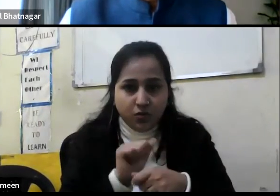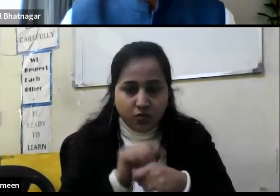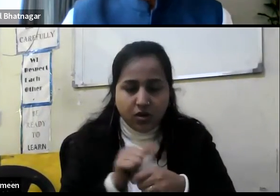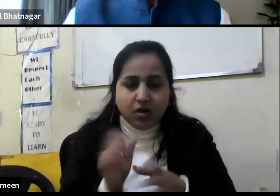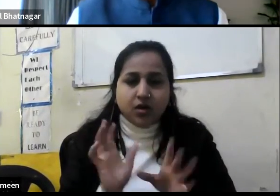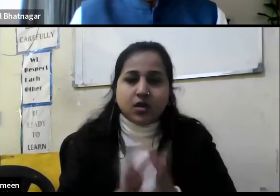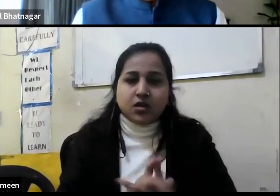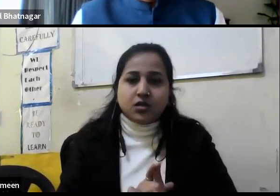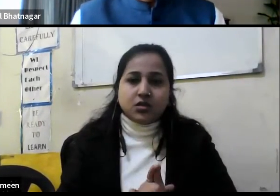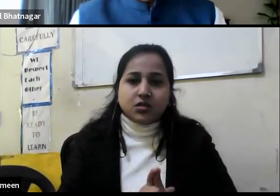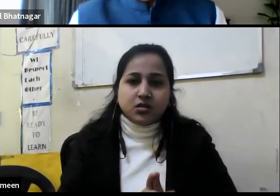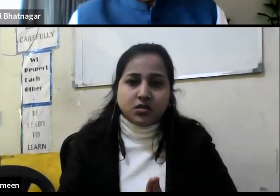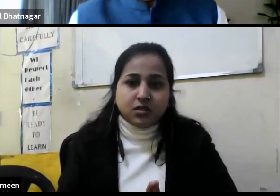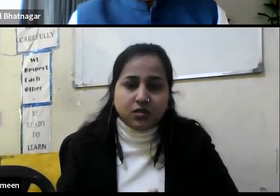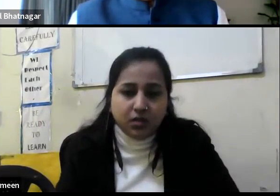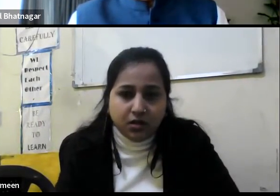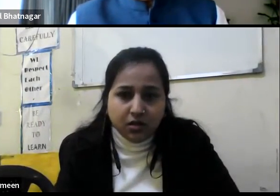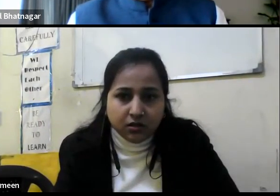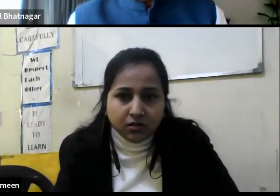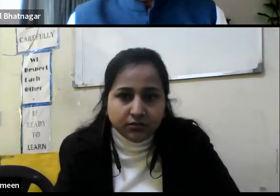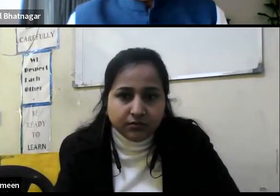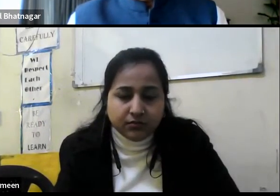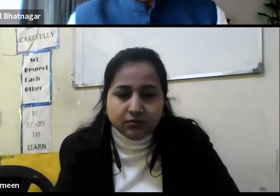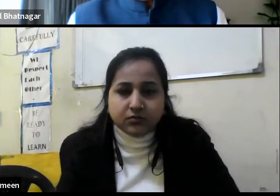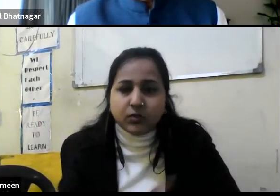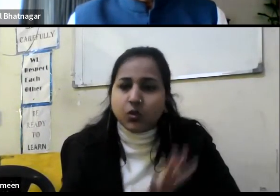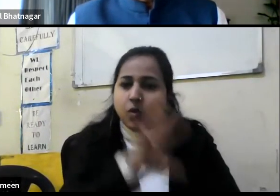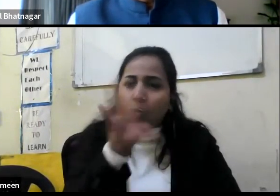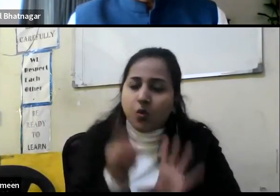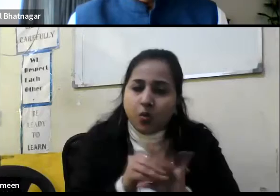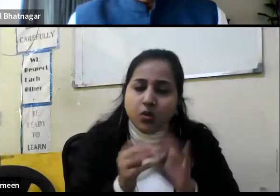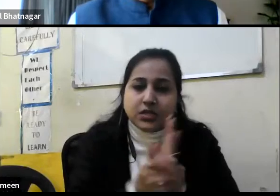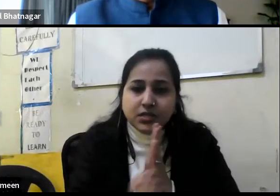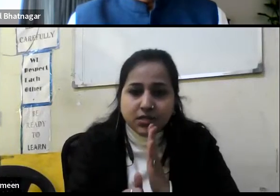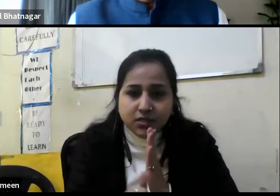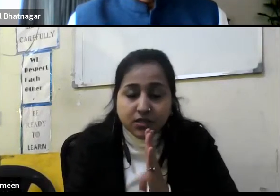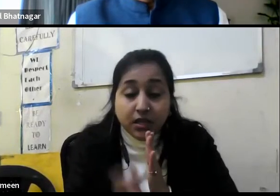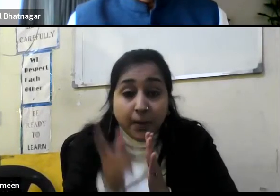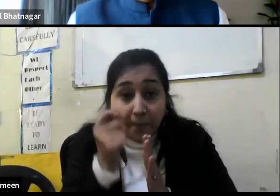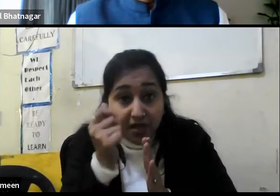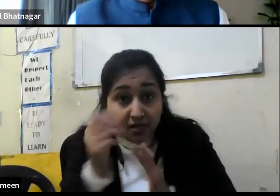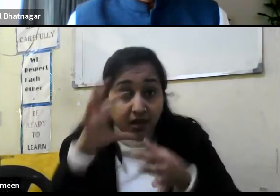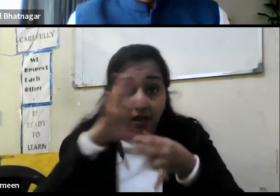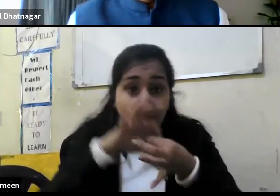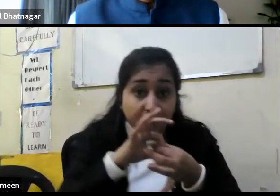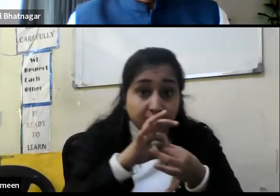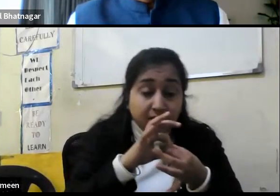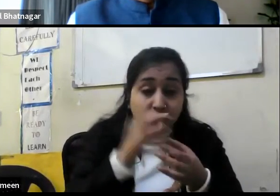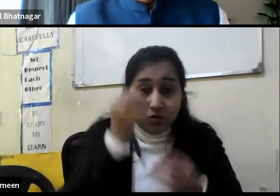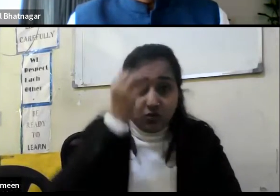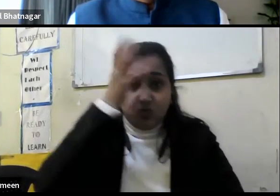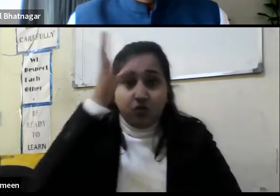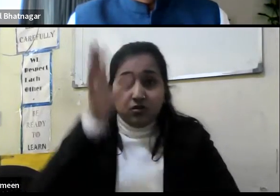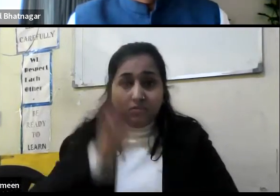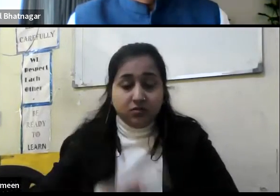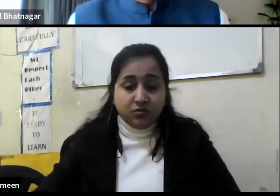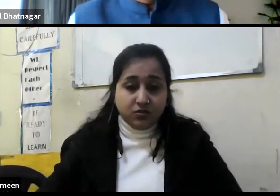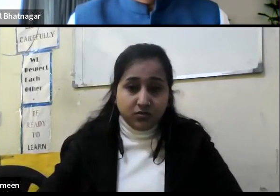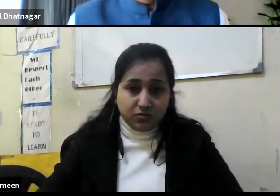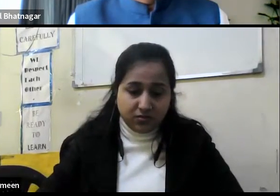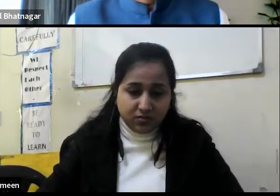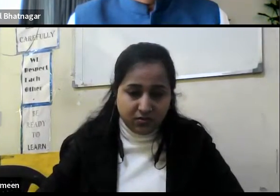जो कि हर तरह के स्किल्स, तो फाइनेंस का नॉलेज होना चाहिए। अब कई लोग, मैं अपनी बात कहूँ